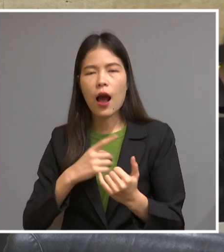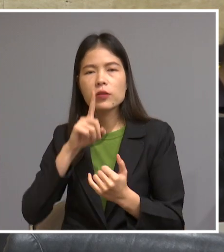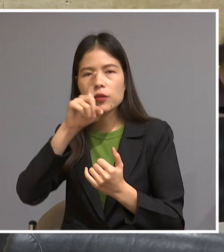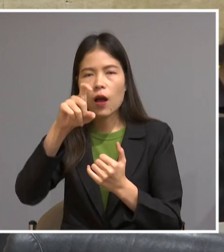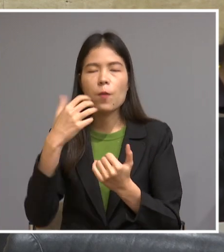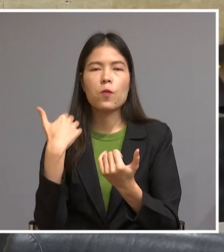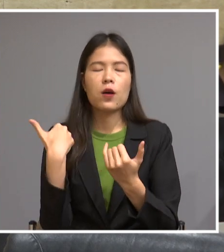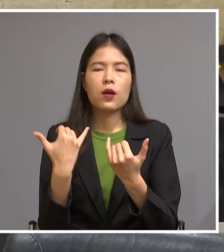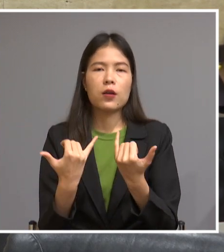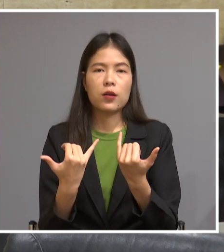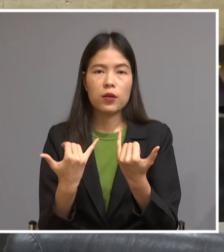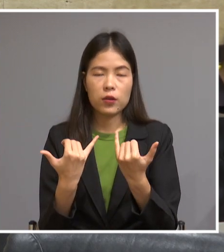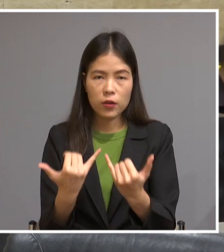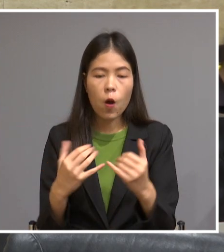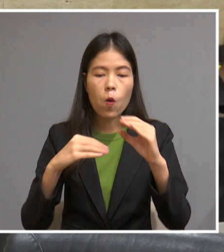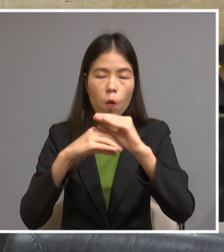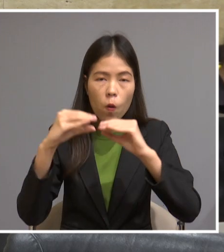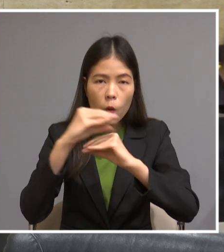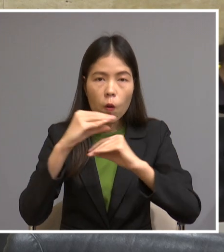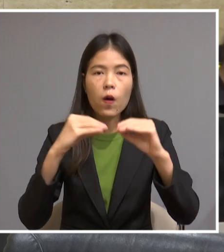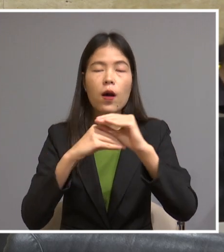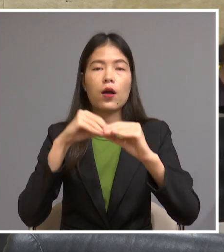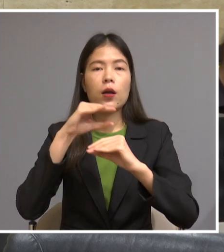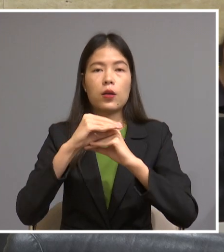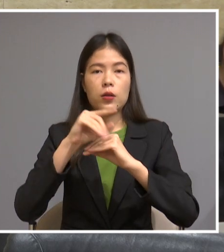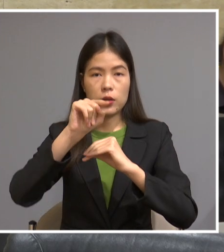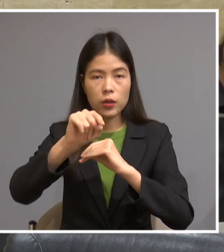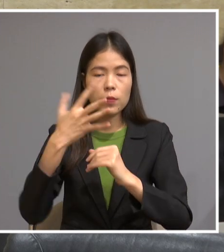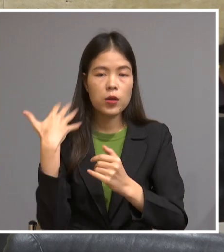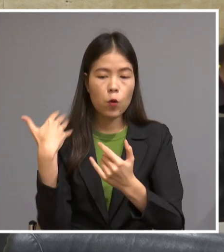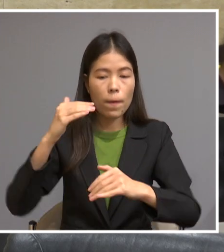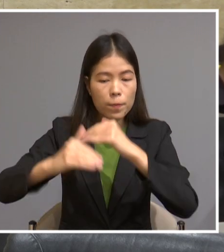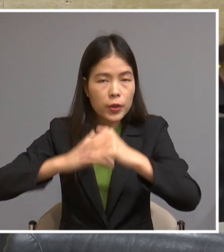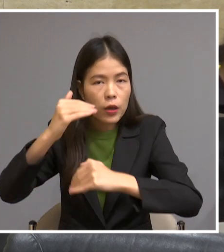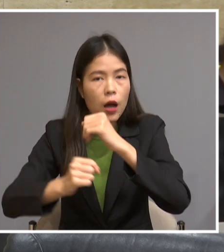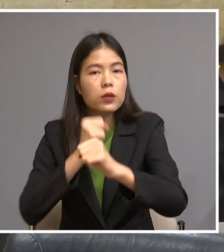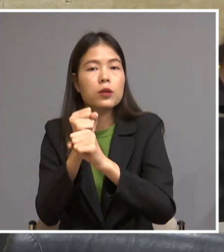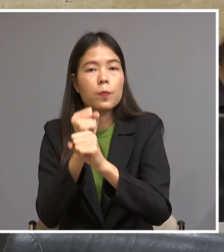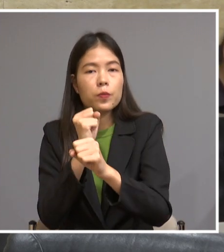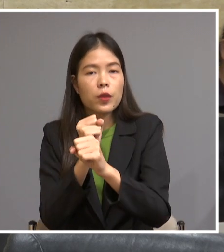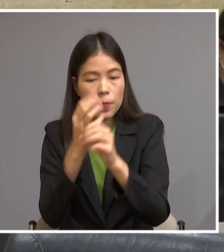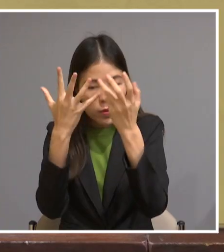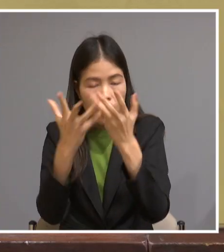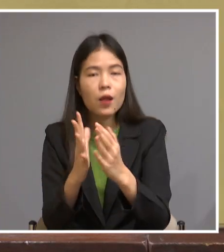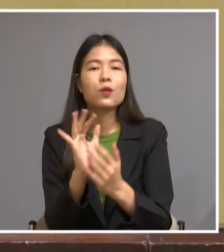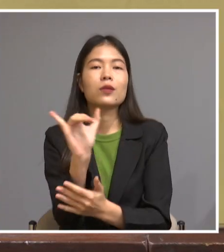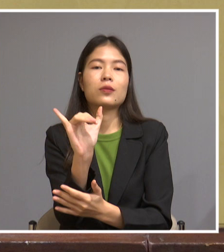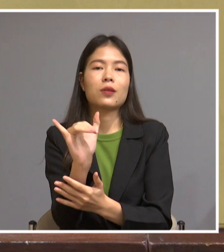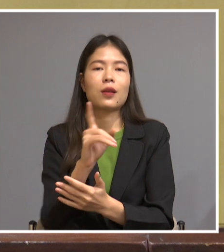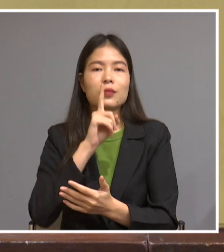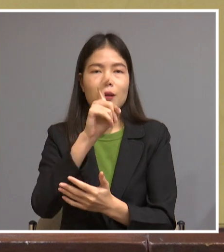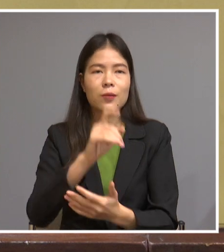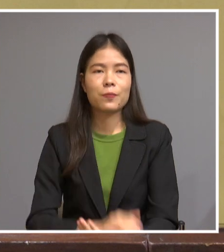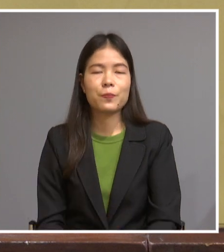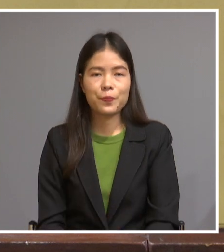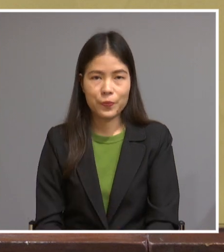านถึงท่ร of่าครงการนี้ไดีคามคบหน้าเป็อย่ไร้บ้างครัขอคณครับเมษษาว